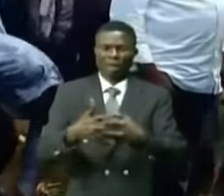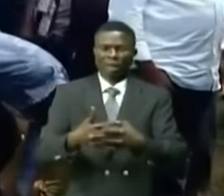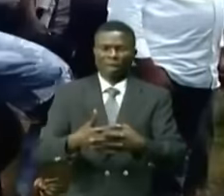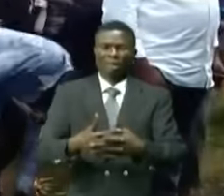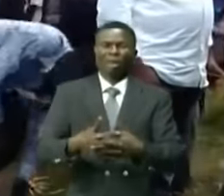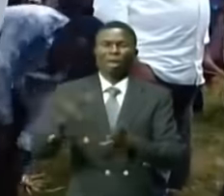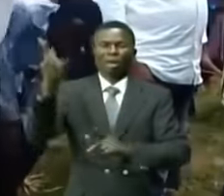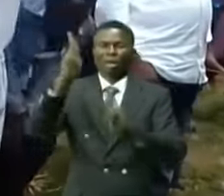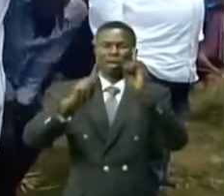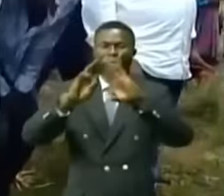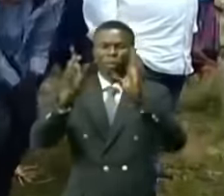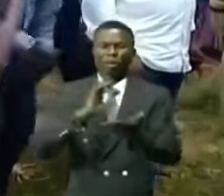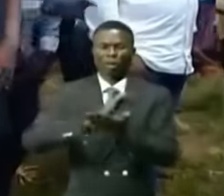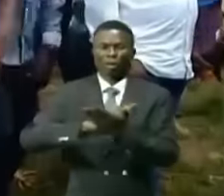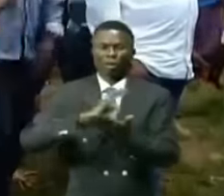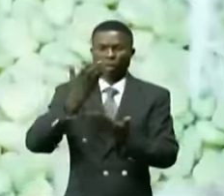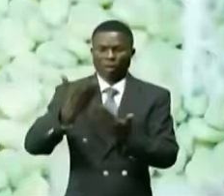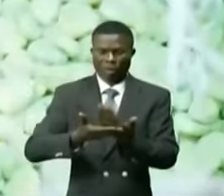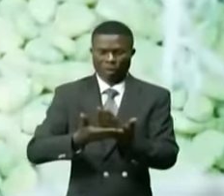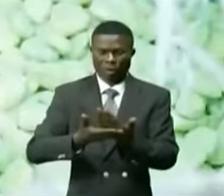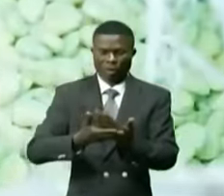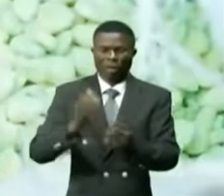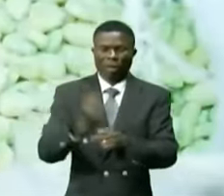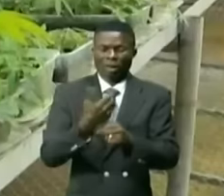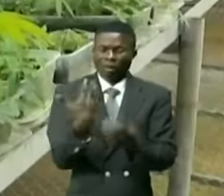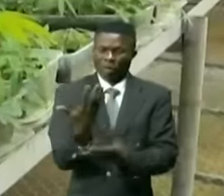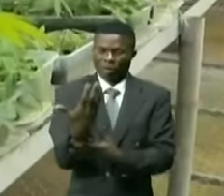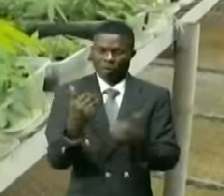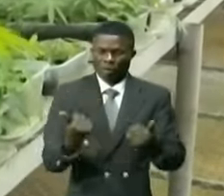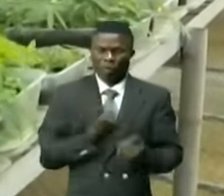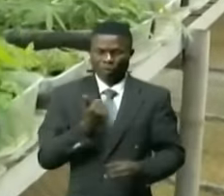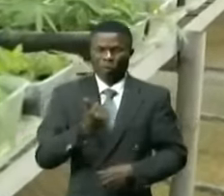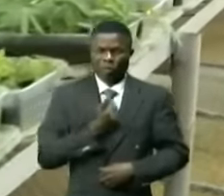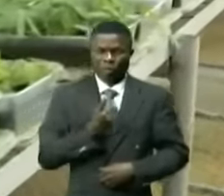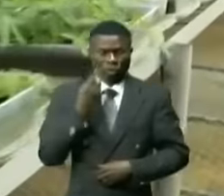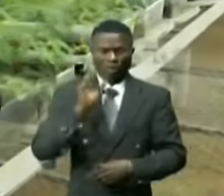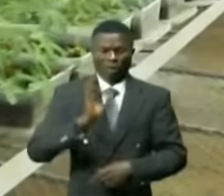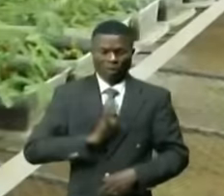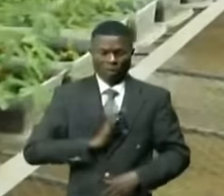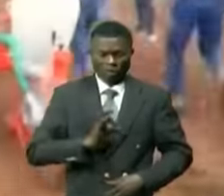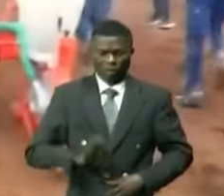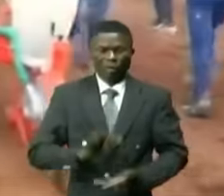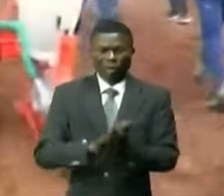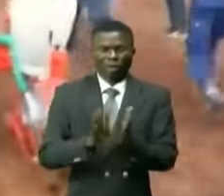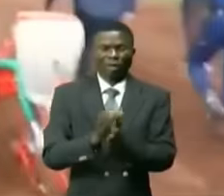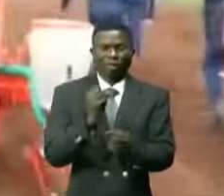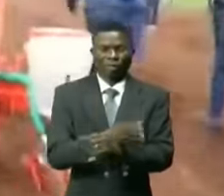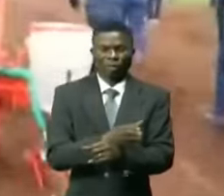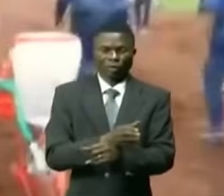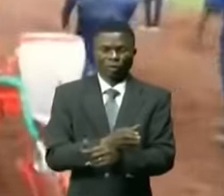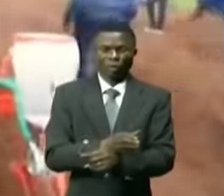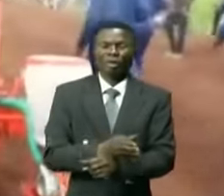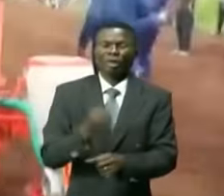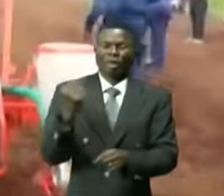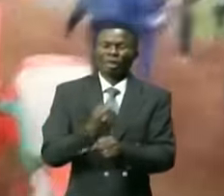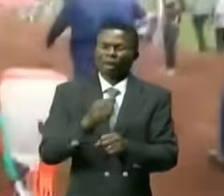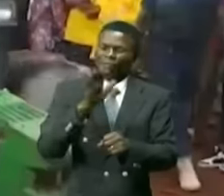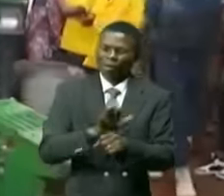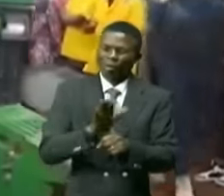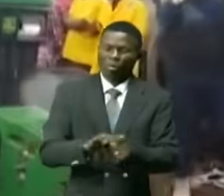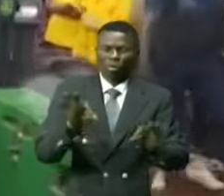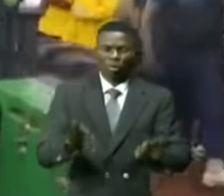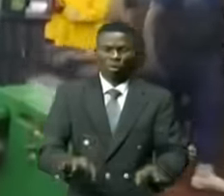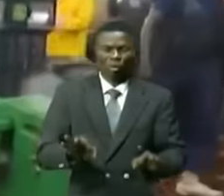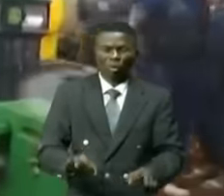vue d'accroître la production agricole locale et matérialiser la vision du président République de la revanche du sol sur le